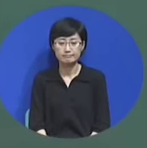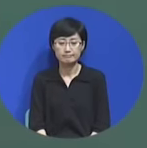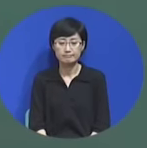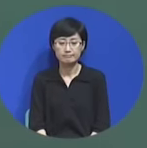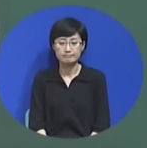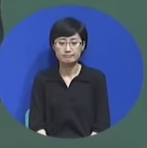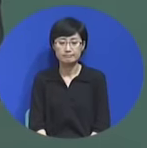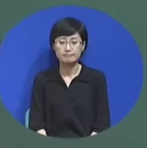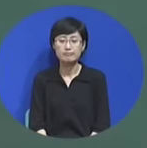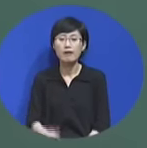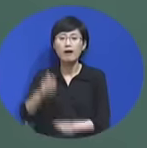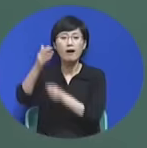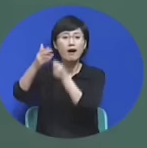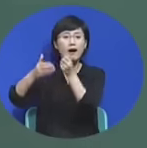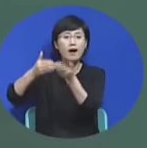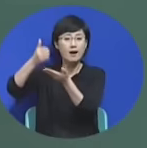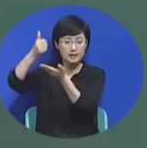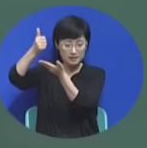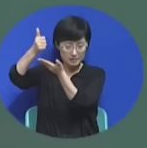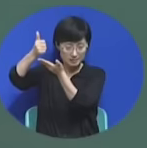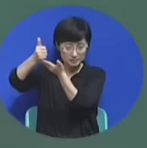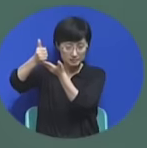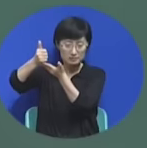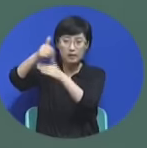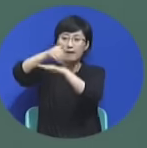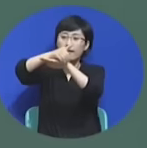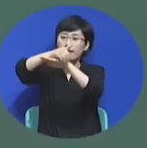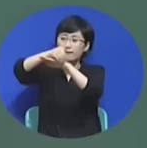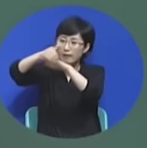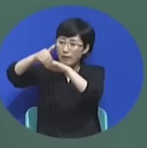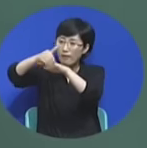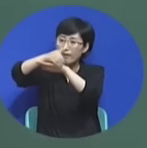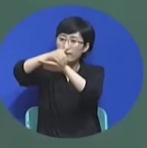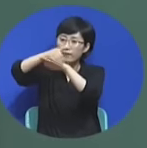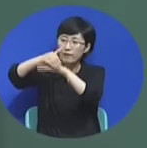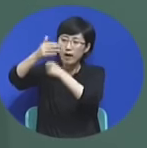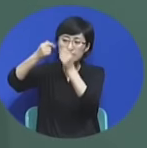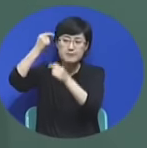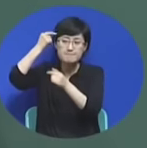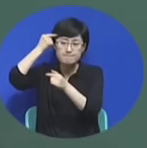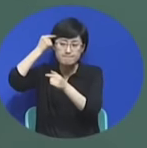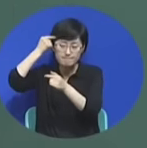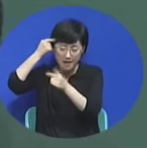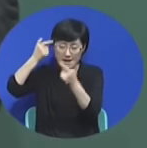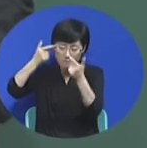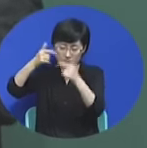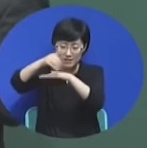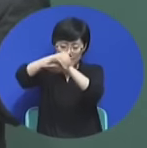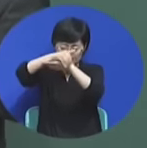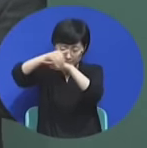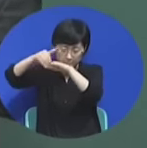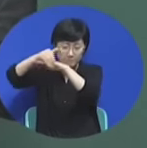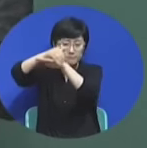当基督来的那日，万物会屈膝跪拜在基督面前，是在说明这个的内容。 자, 하나님은 하나님의 계획과 의지를 가지고 요셉의 인생 속에 확 들어온